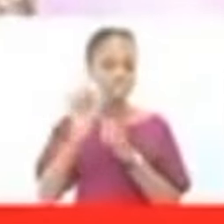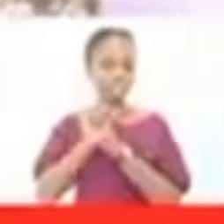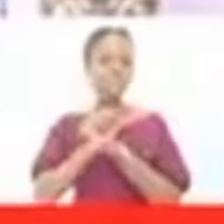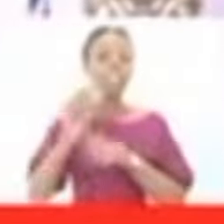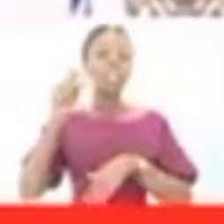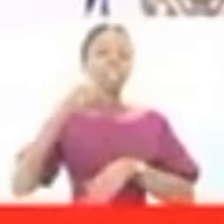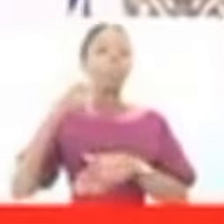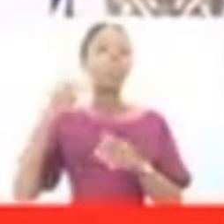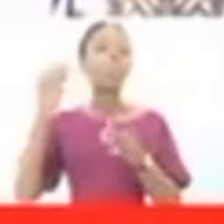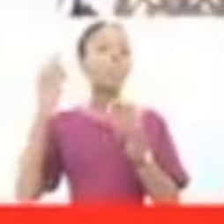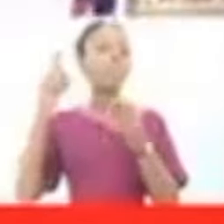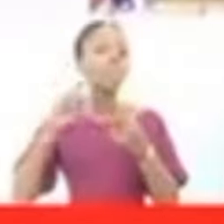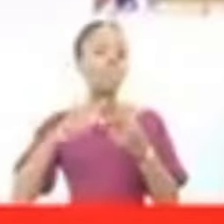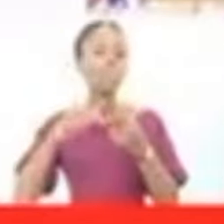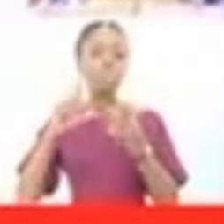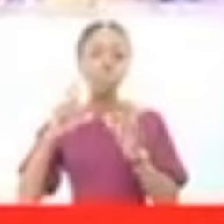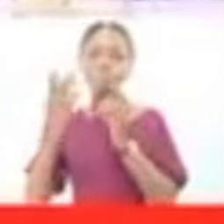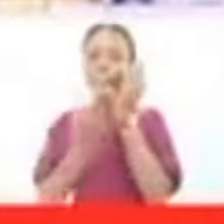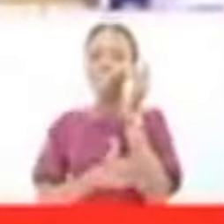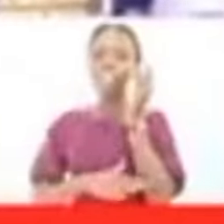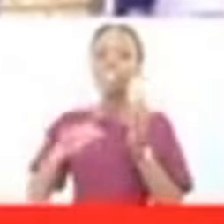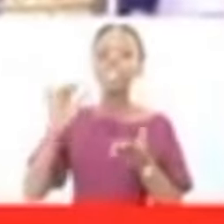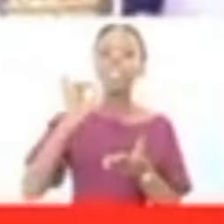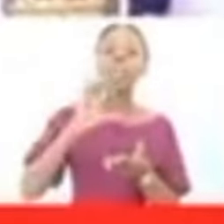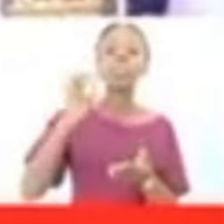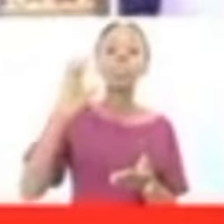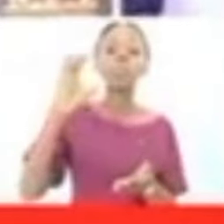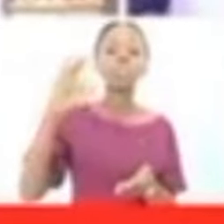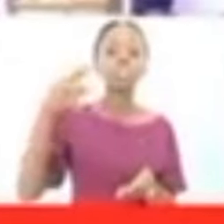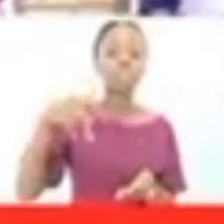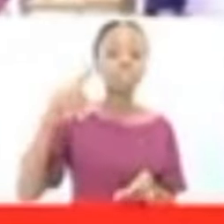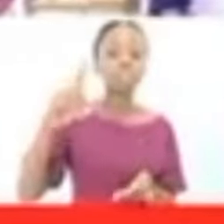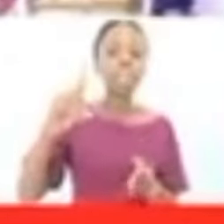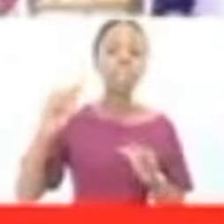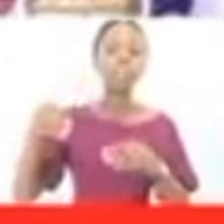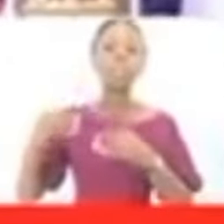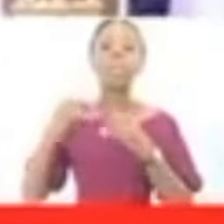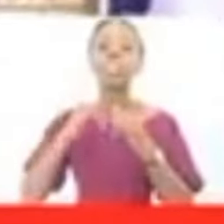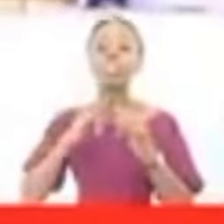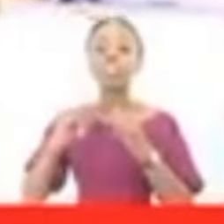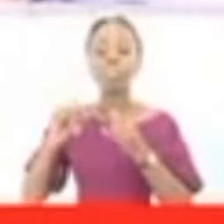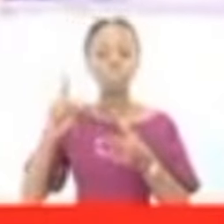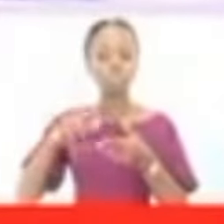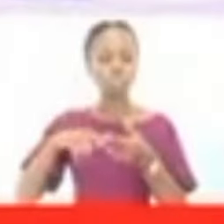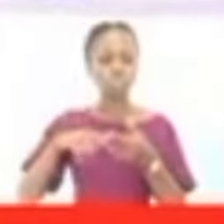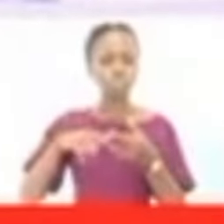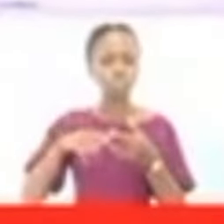ningekuwa nafanya mabaya, si huyo OCPD angepeana information kwa serikali?